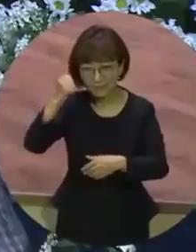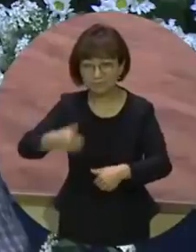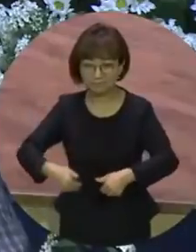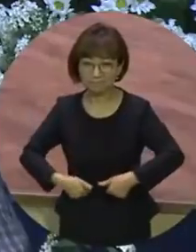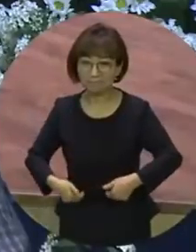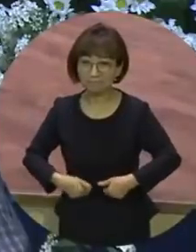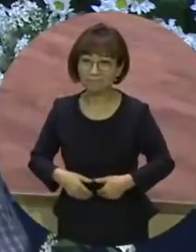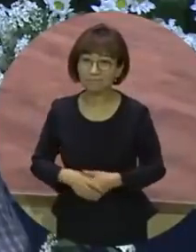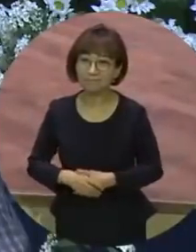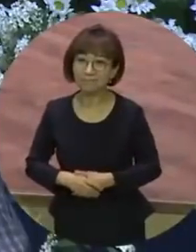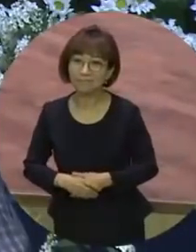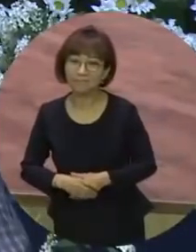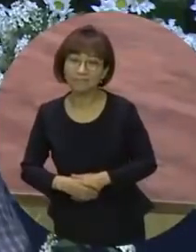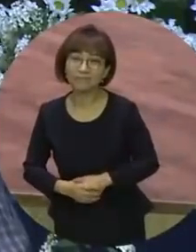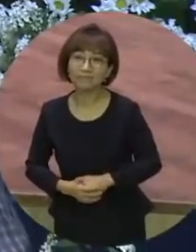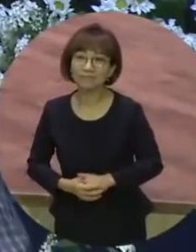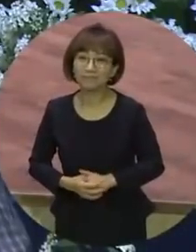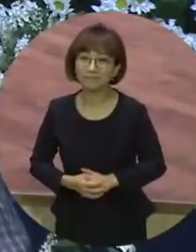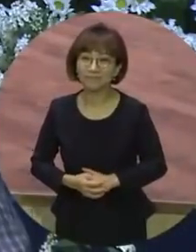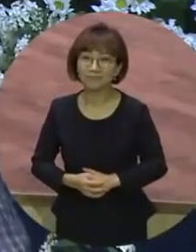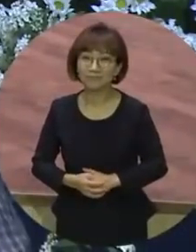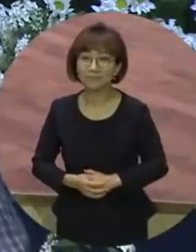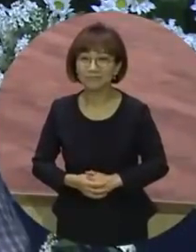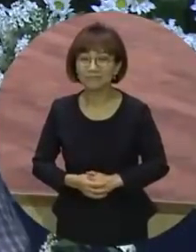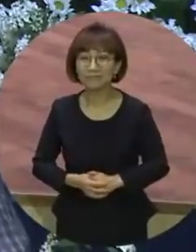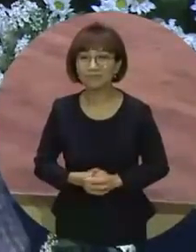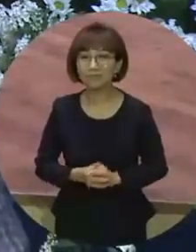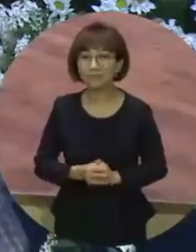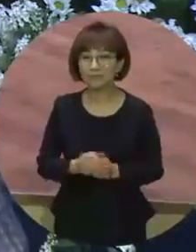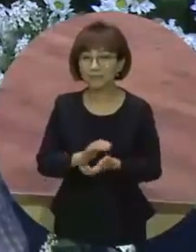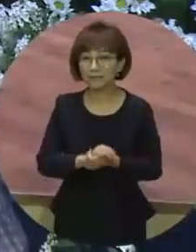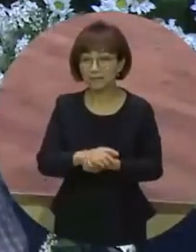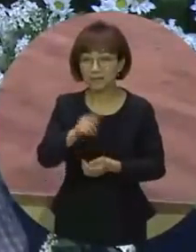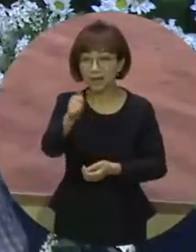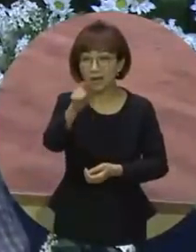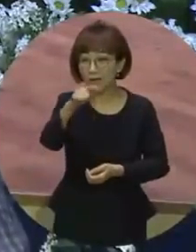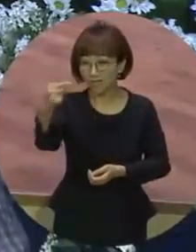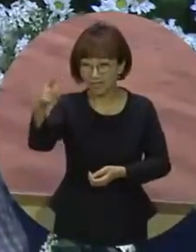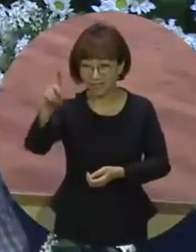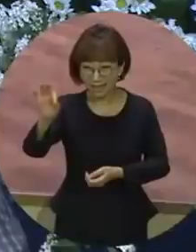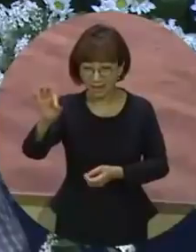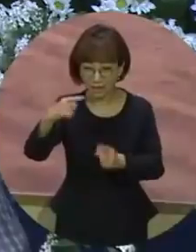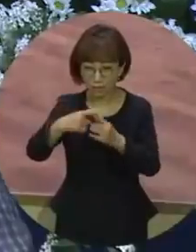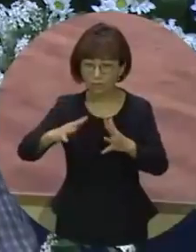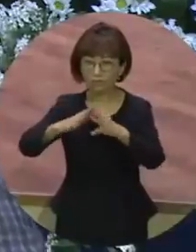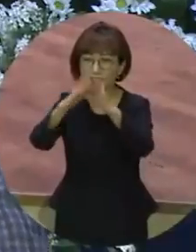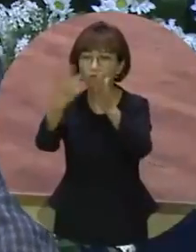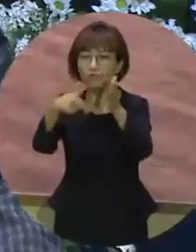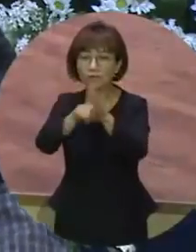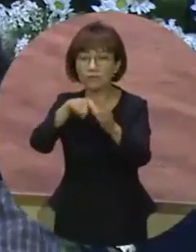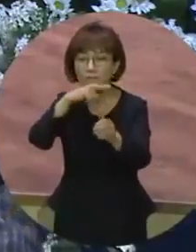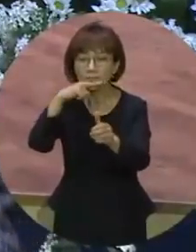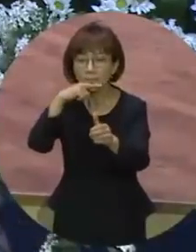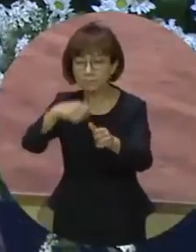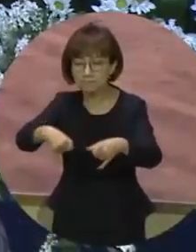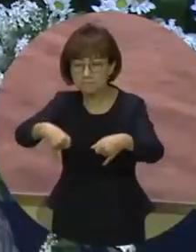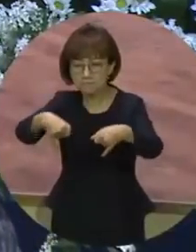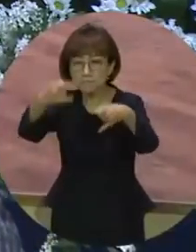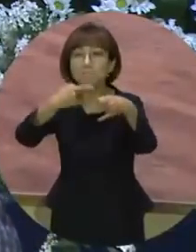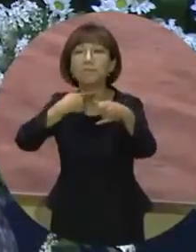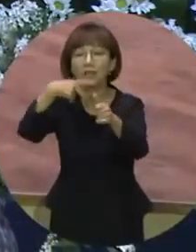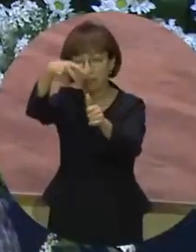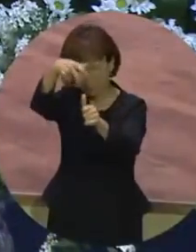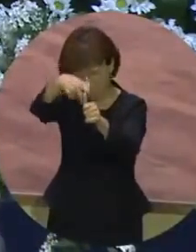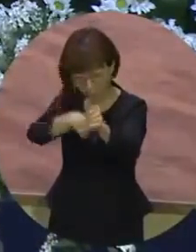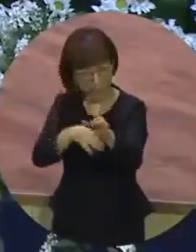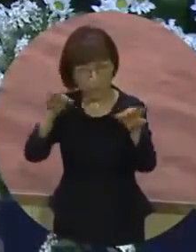그래서 헌당이 중요합니다. 하루라도 빨리 되어지면 하루라도 더 많이 하나님 나라 일을 할 수 있다. 2-3주